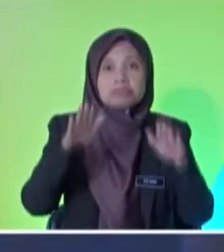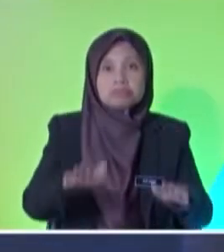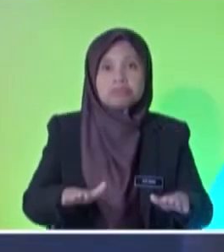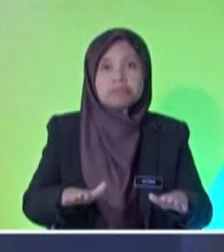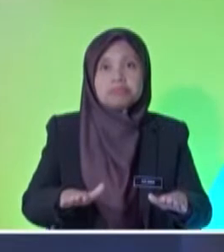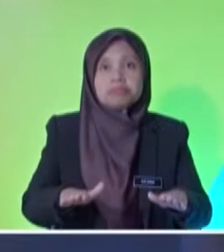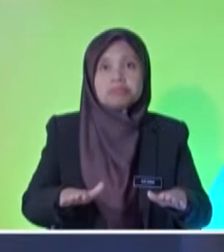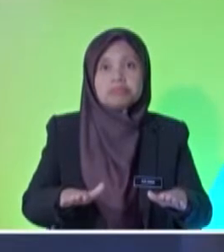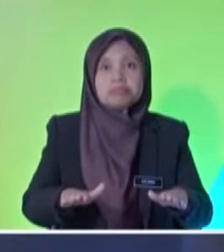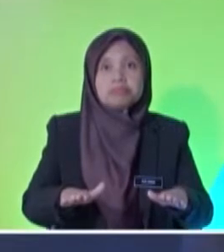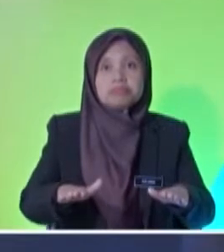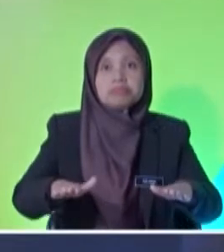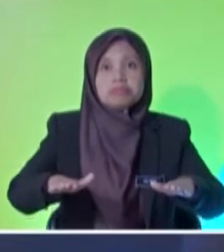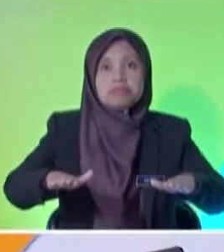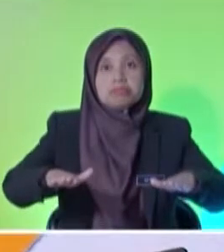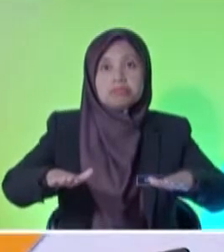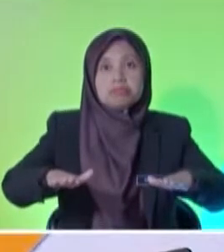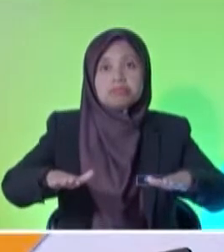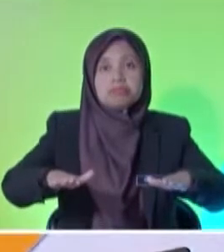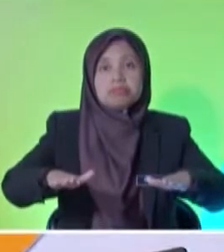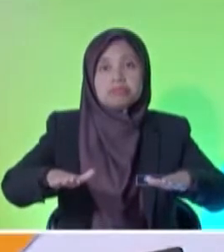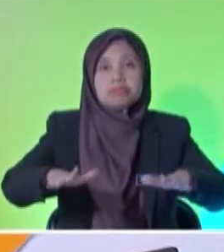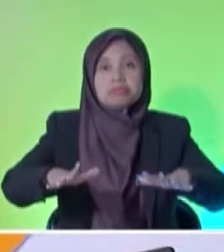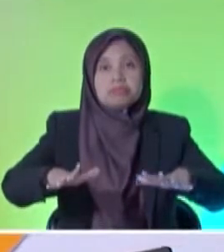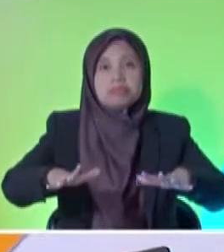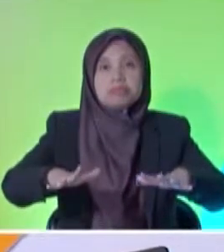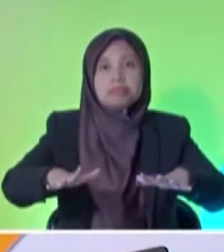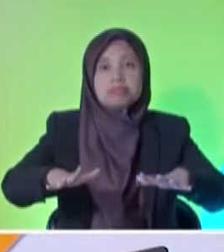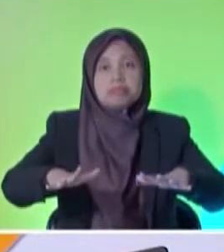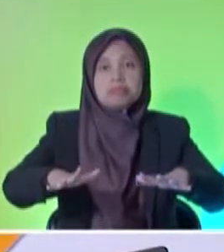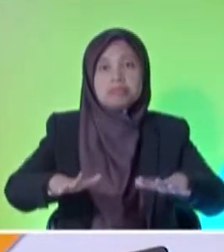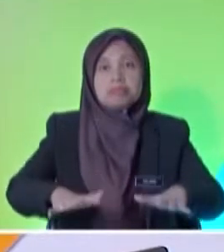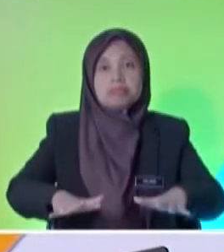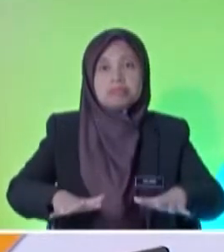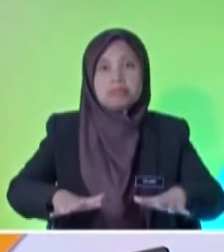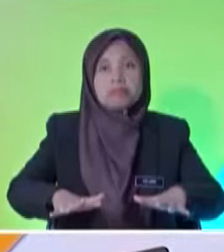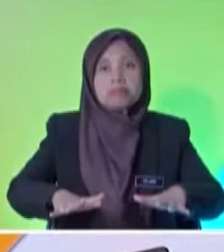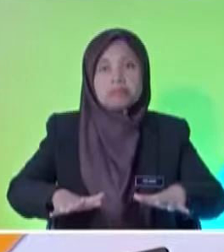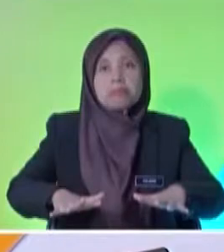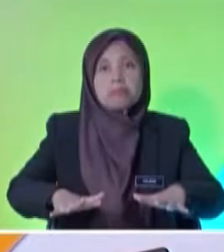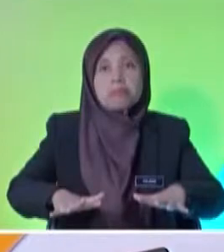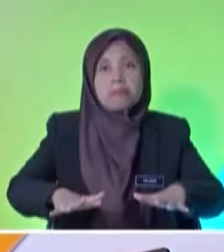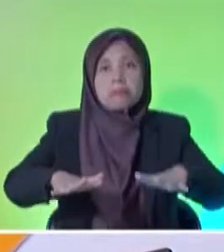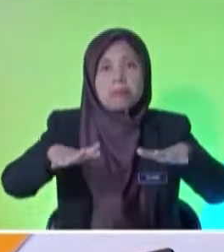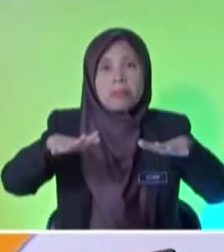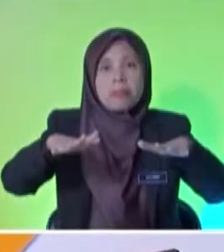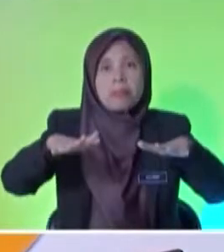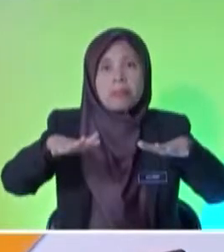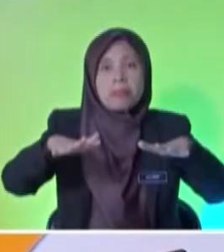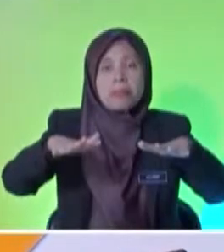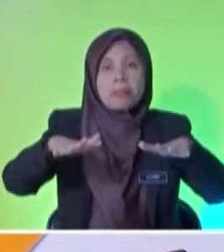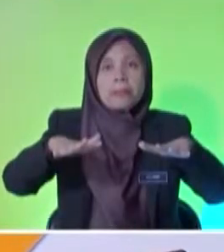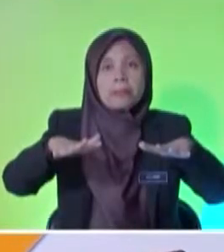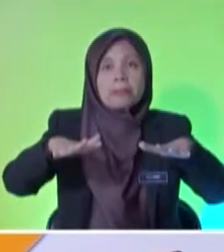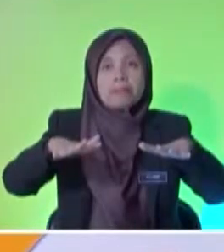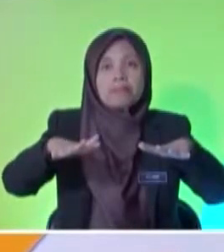Oke buka-buka dengan punya cari oke oke angkat aki maksudnya